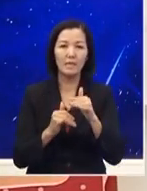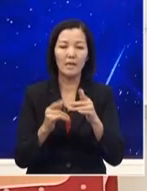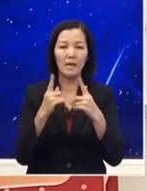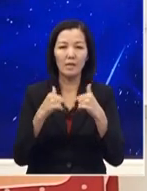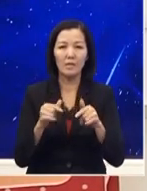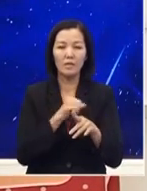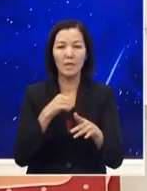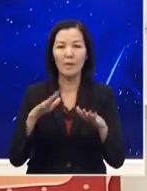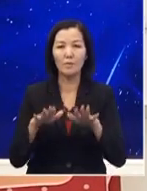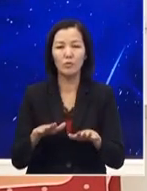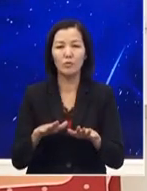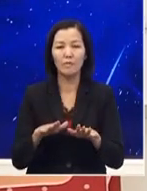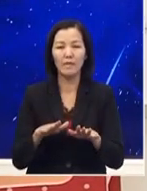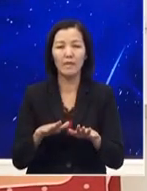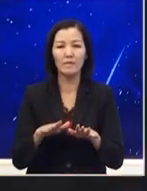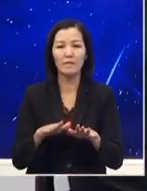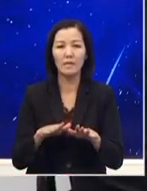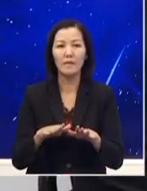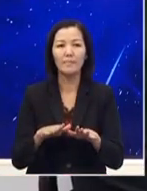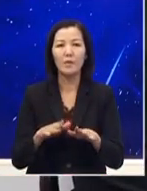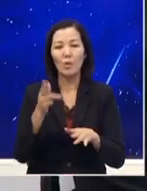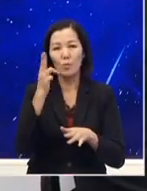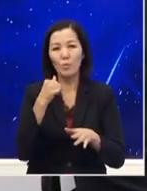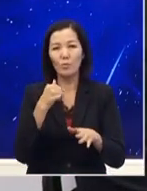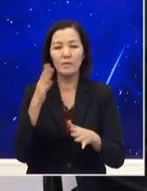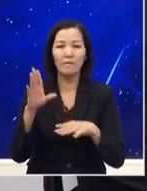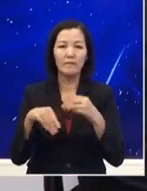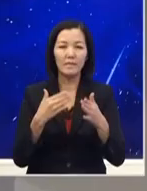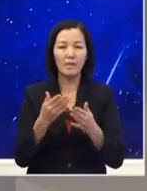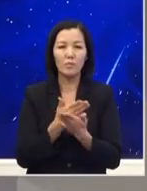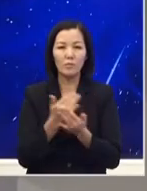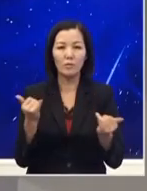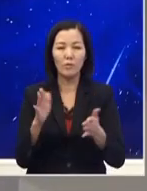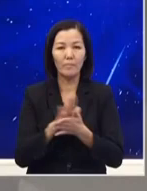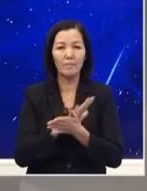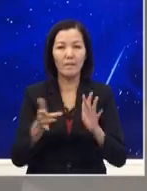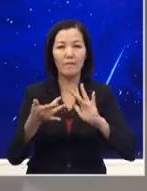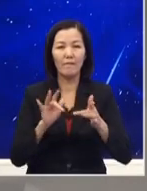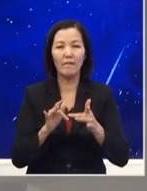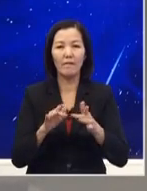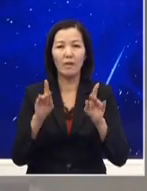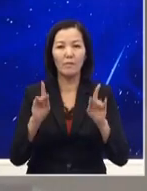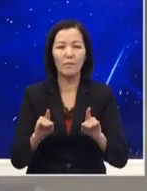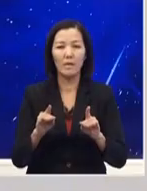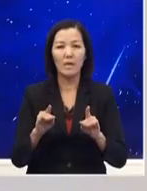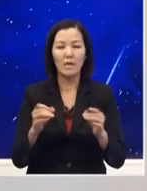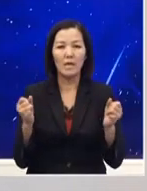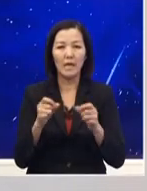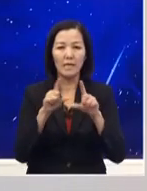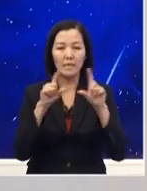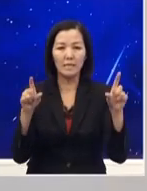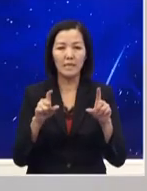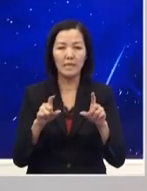уголок самообслуживания. Одним словом, для удобства граждан здесь созданы все условия. Бесплатный Wi-Fi, удобная мебель, кондиционер. А для детей